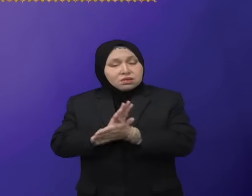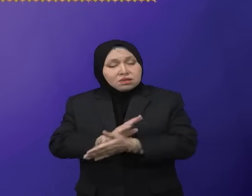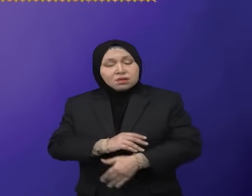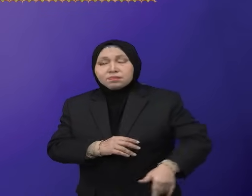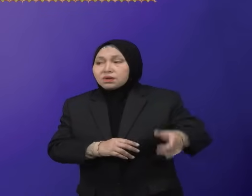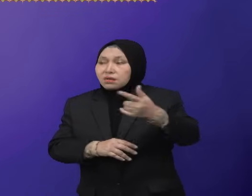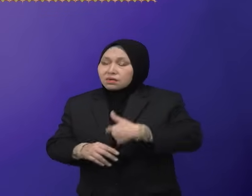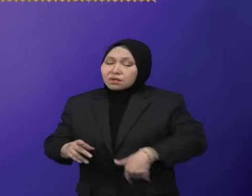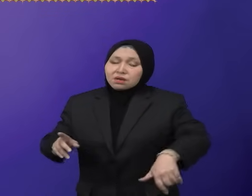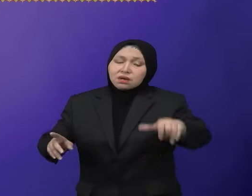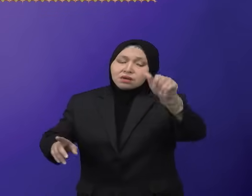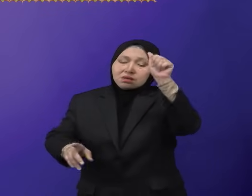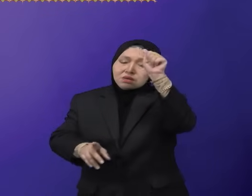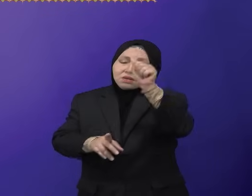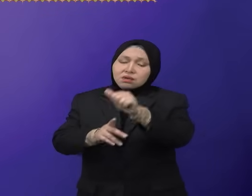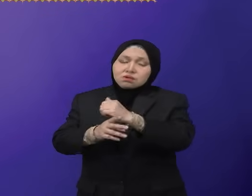فإذا